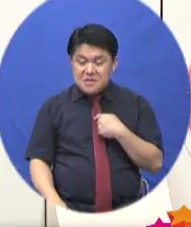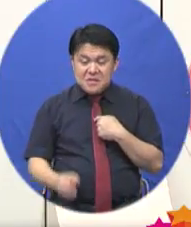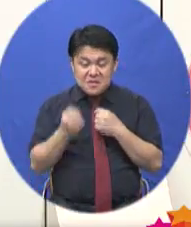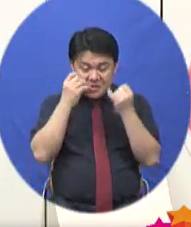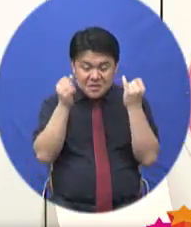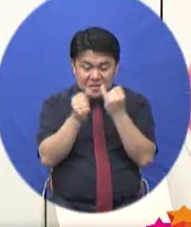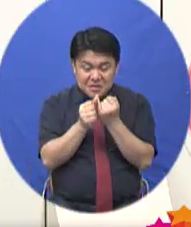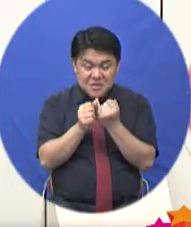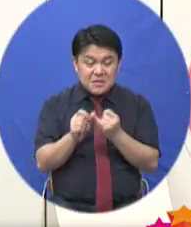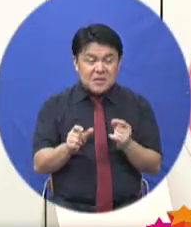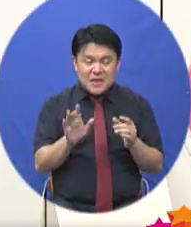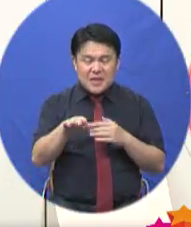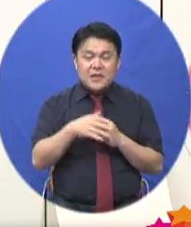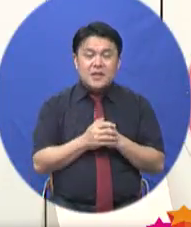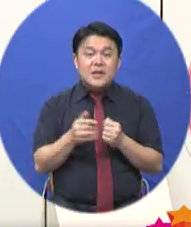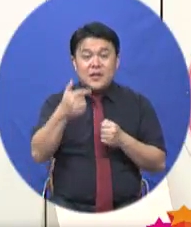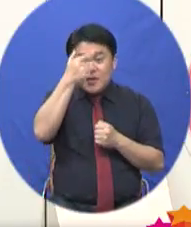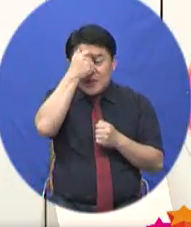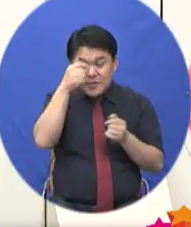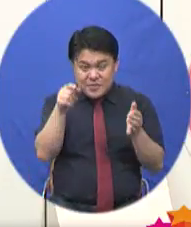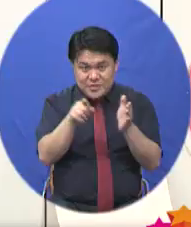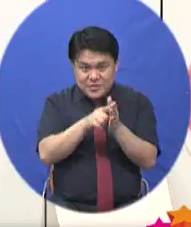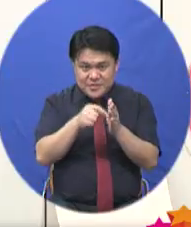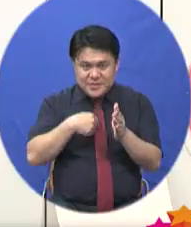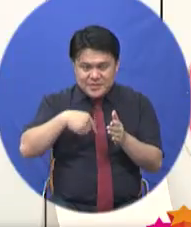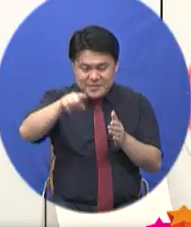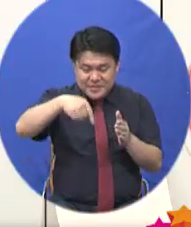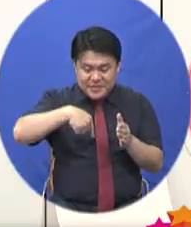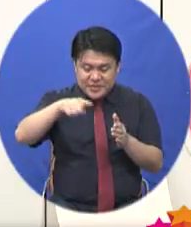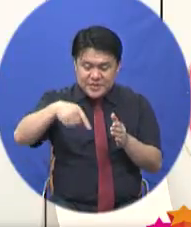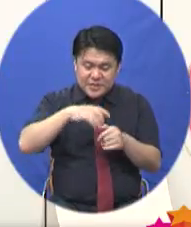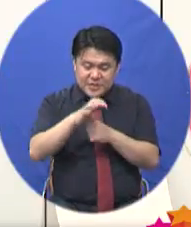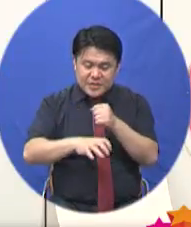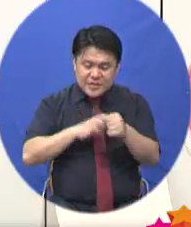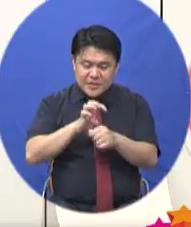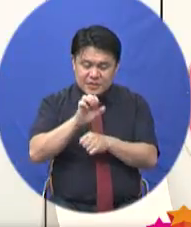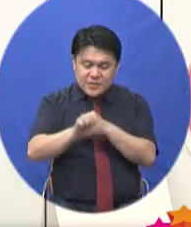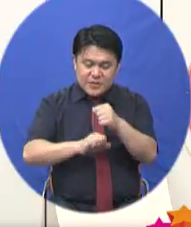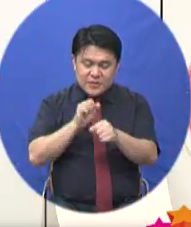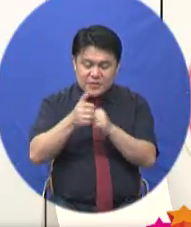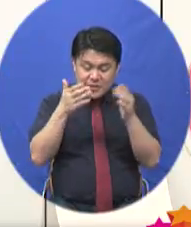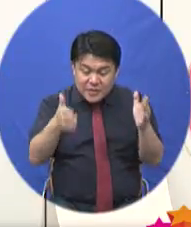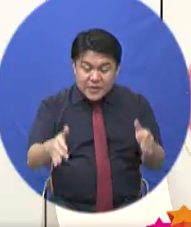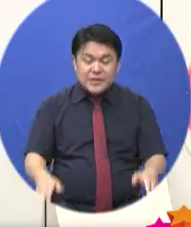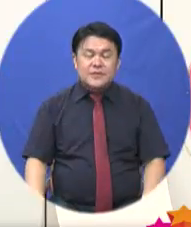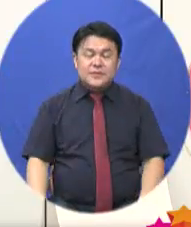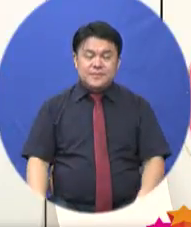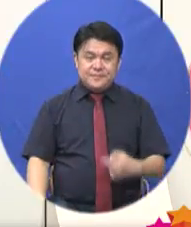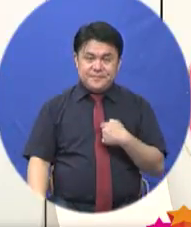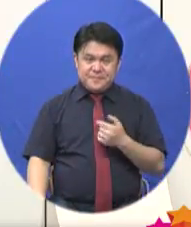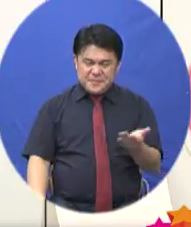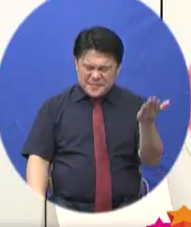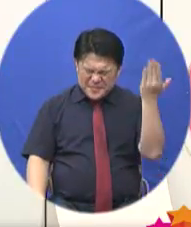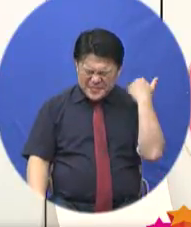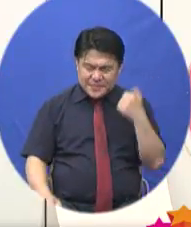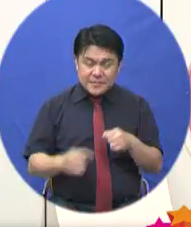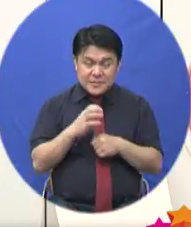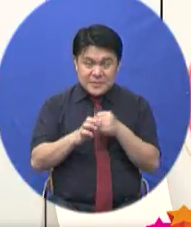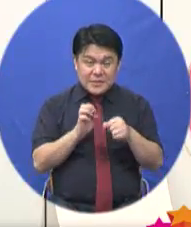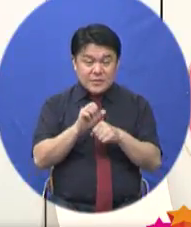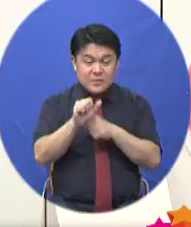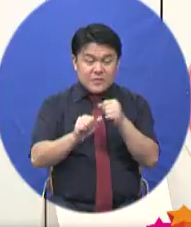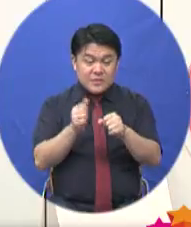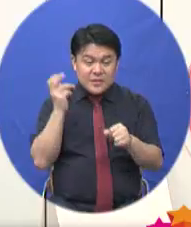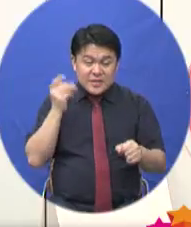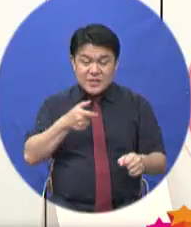신앙생활, 교회 생활을 합니다. 네. 교회 생활을 한 4, 50년 가까이 하고 있는데요. 네. 그 이전에는 제가 술 담배를